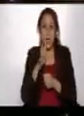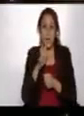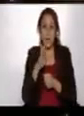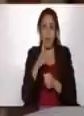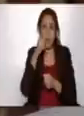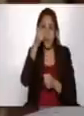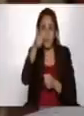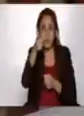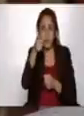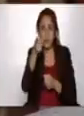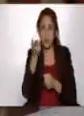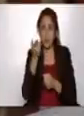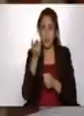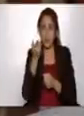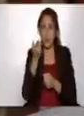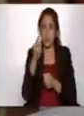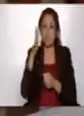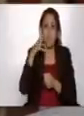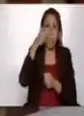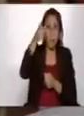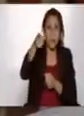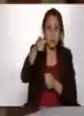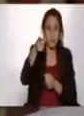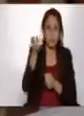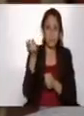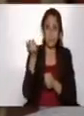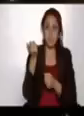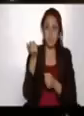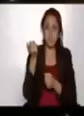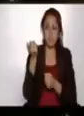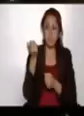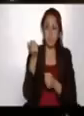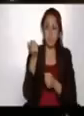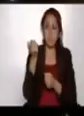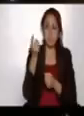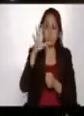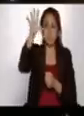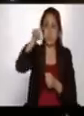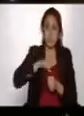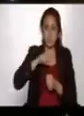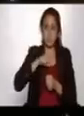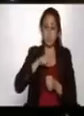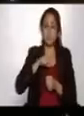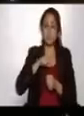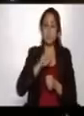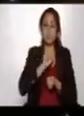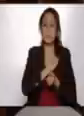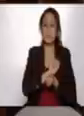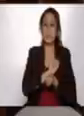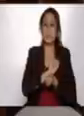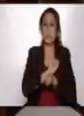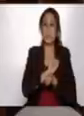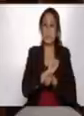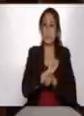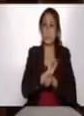كانت عندي. اخر واحده كانت عندي انا وبعدها. هم كانوا شاكين فيها. فالمهم اول ما نزلوا خدوا نعيم. انا ما رحتش ورا